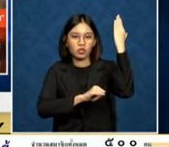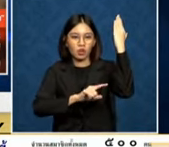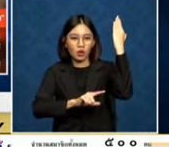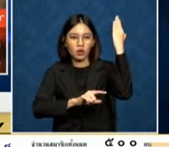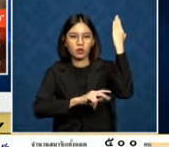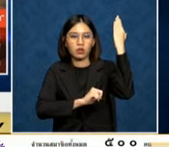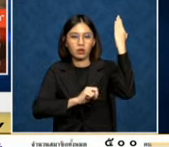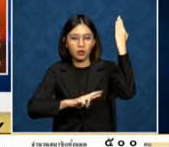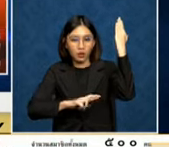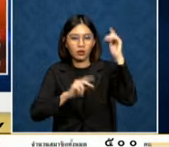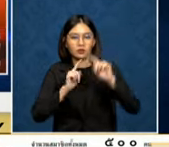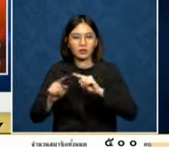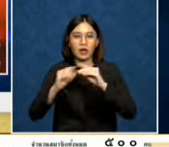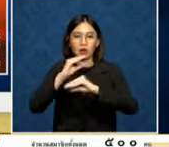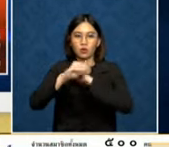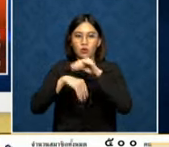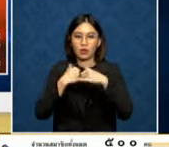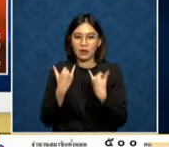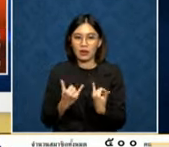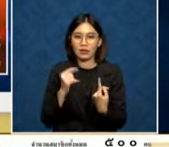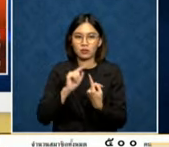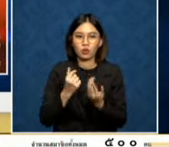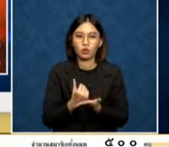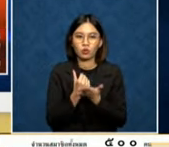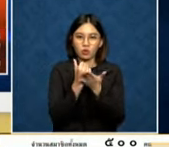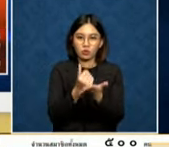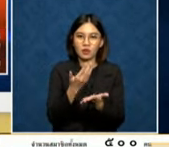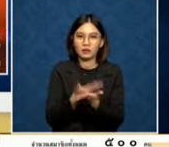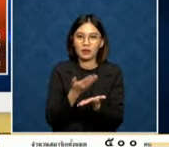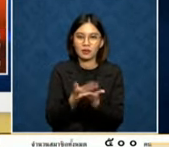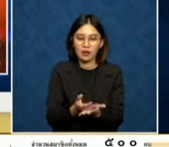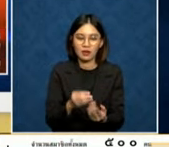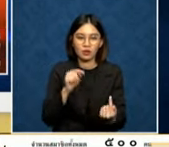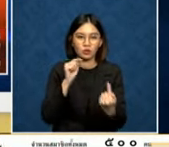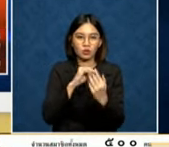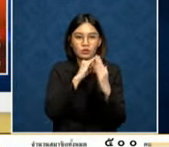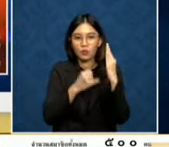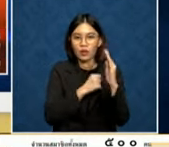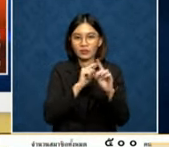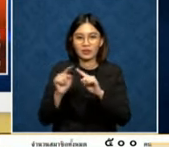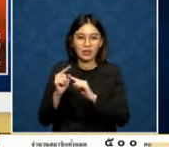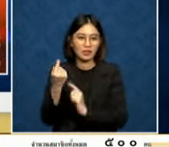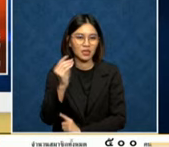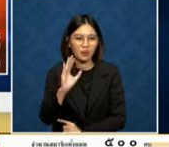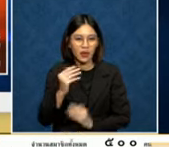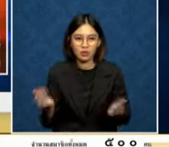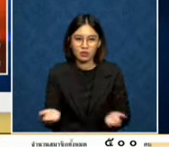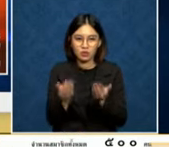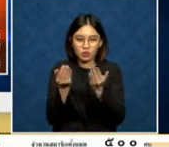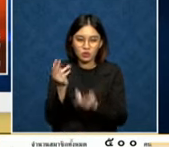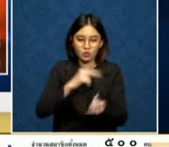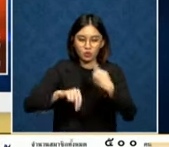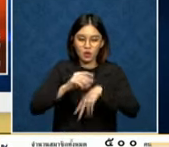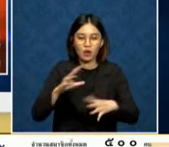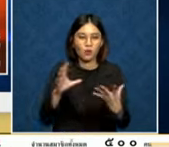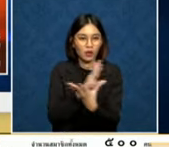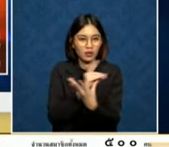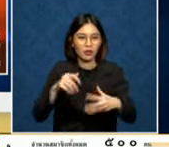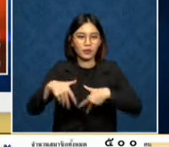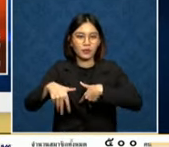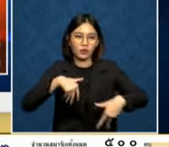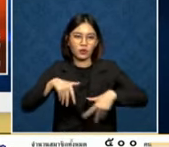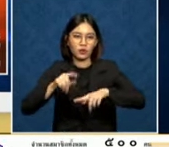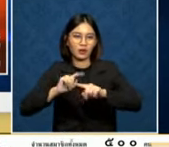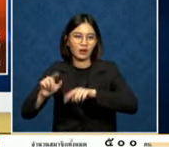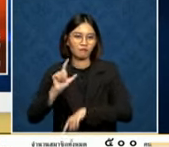นราธิวาสค่ะโครงการนี้นะคะไม่เพียงแต่จะช่วยกระจายรายได้ให้กับเมืองต่างๆค่ะแต่ยังส่งเสริมและอนุรักษ์วัฒนธรรมท้องถิ่น